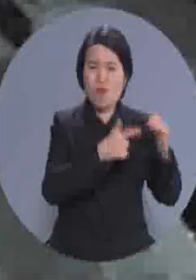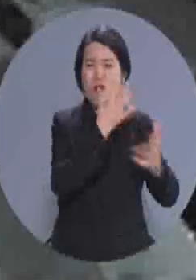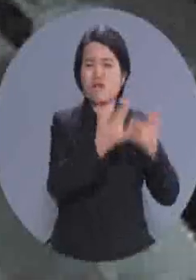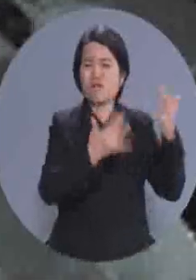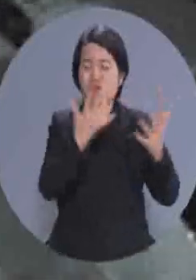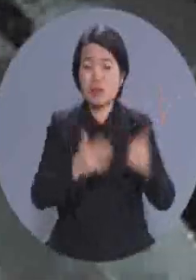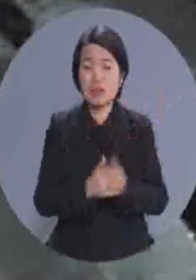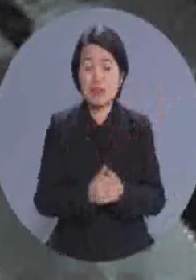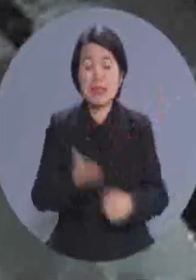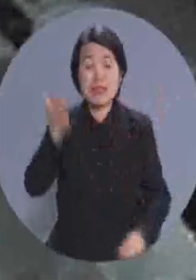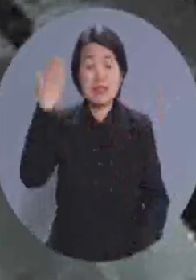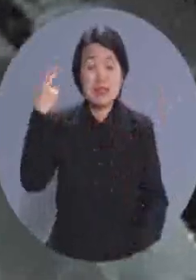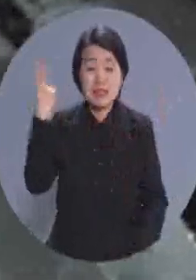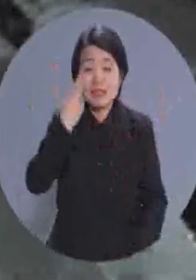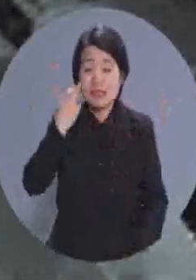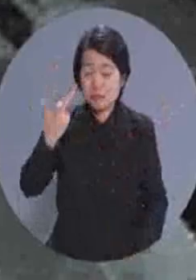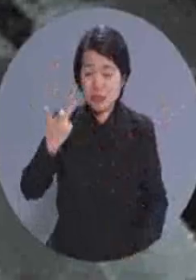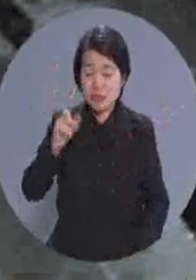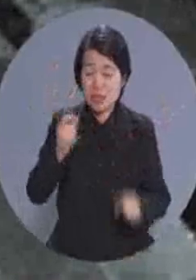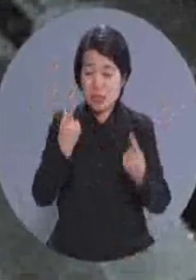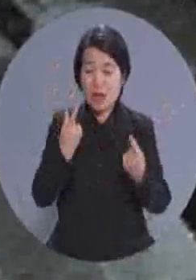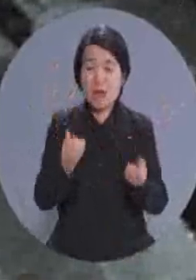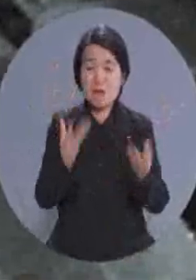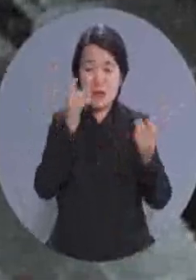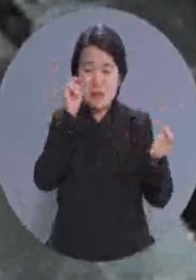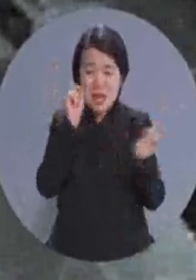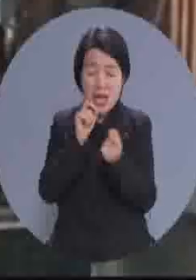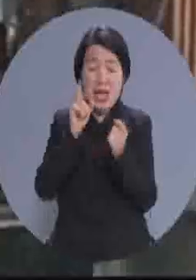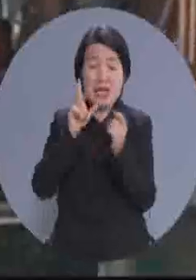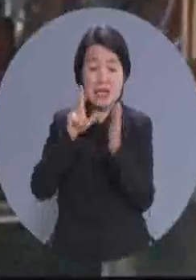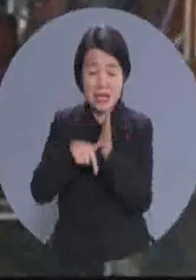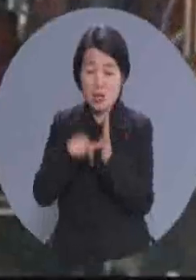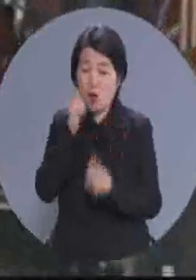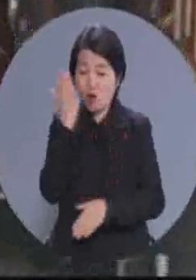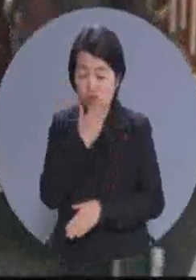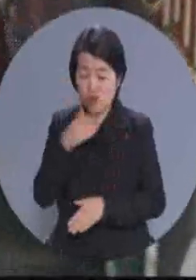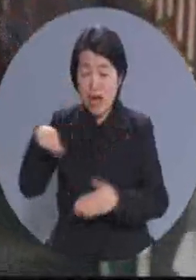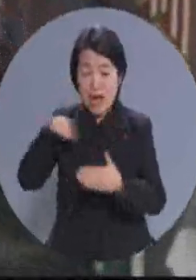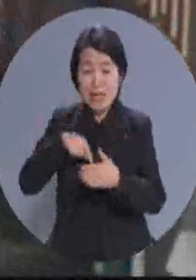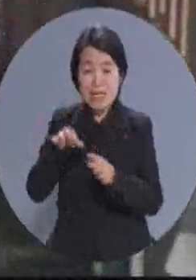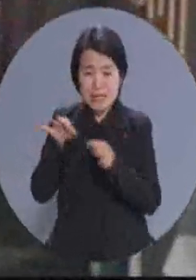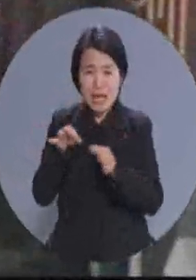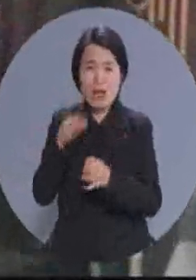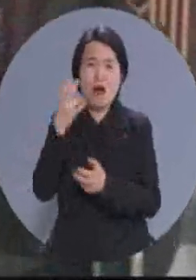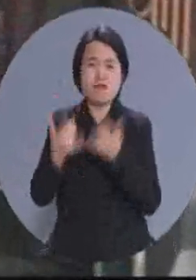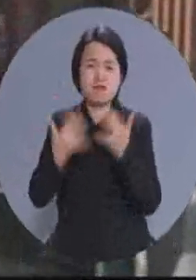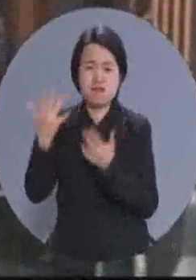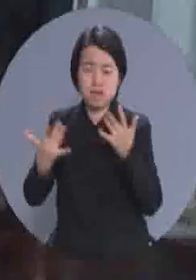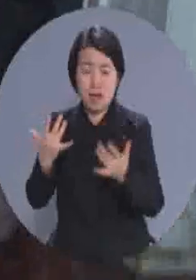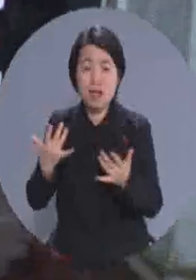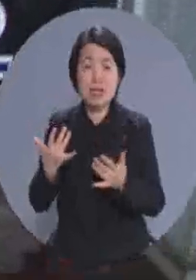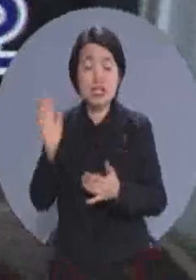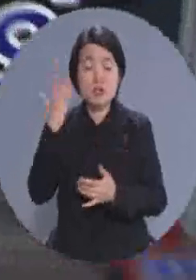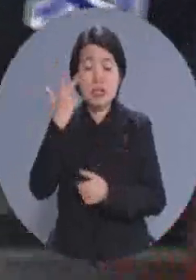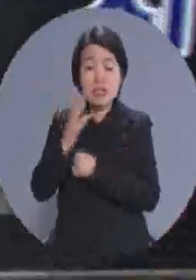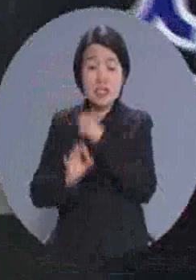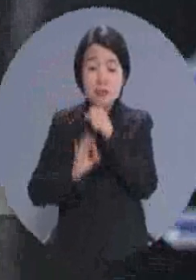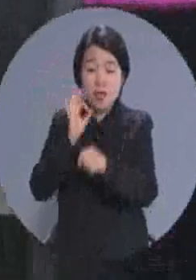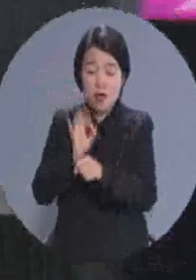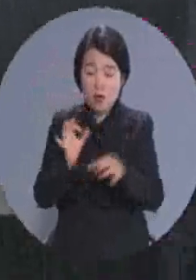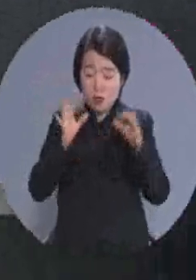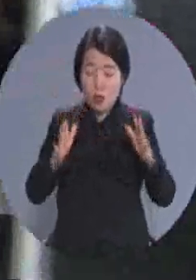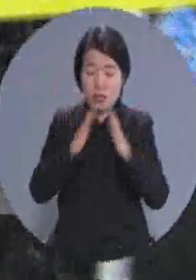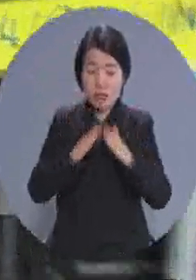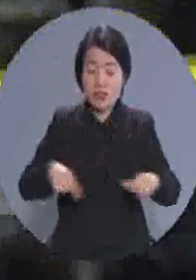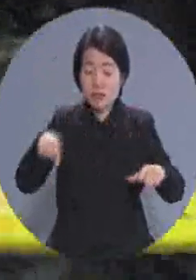2017년 설대목 앞두고 있던 여수 수산 시장도 불길에 휩싸였습니다 최근 10년간 전남지역